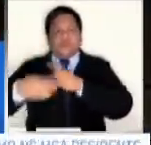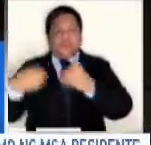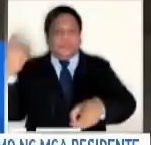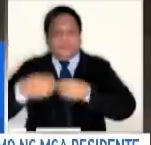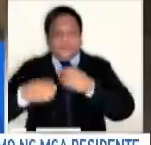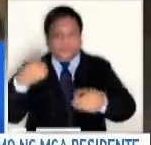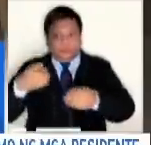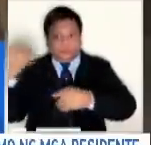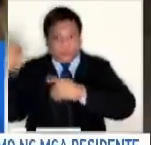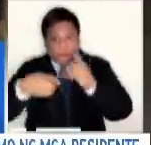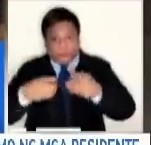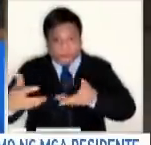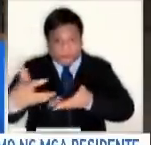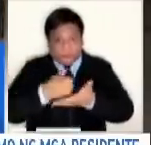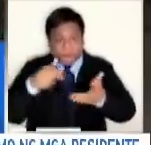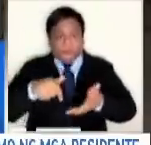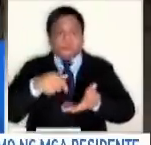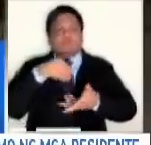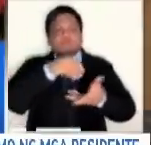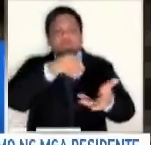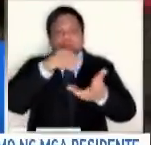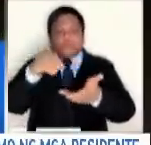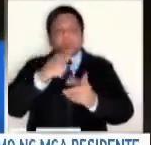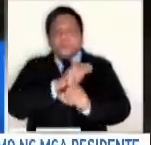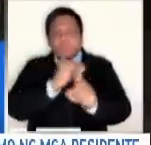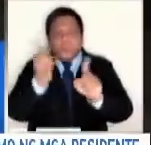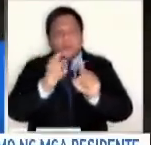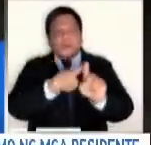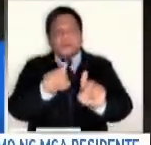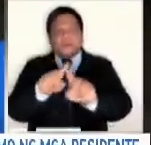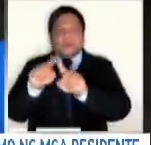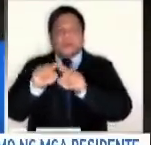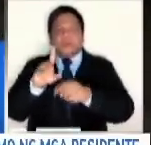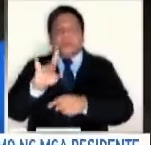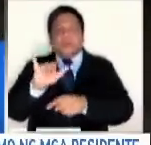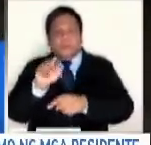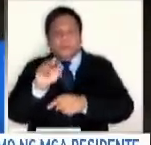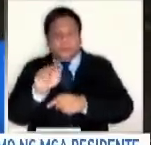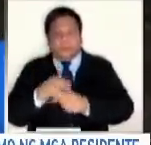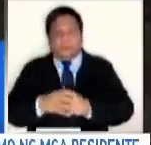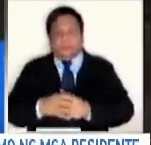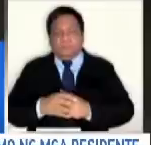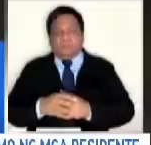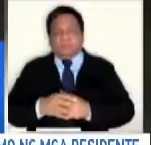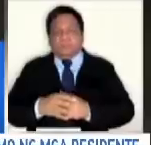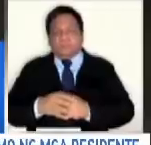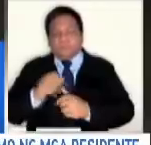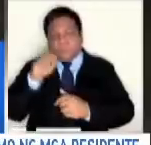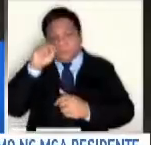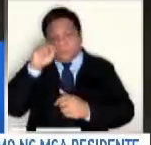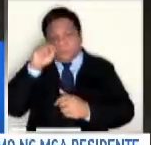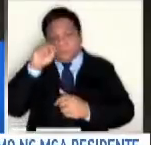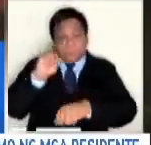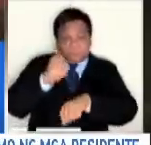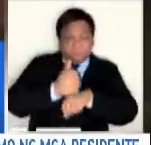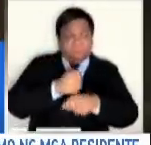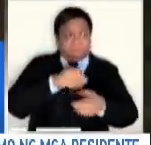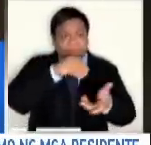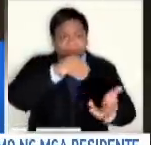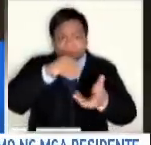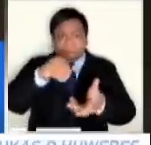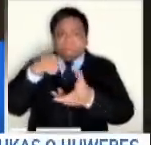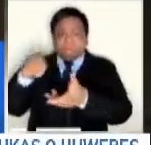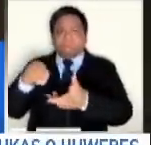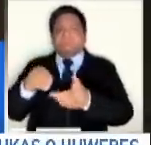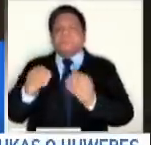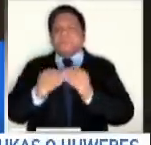saan karaniwan ang gagaling ang mga pumipilang residente. Sa pamamagitan daw ng decentralized pantry system, mas magiging organisado ang pamamahagi